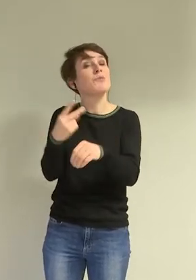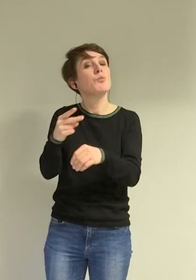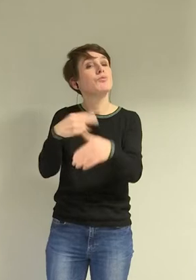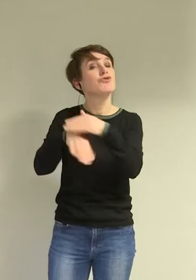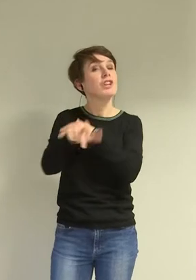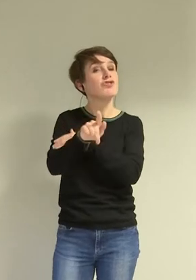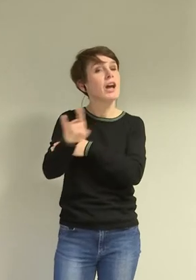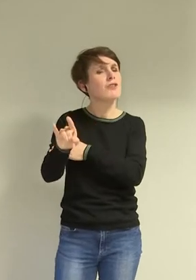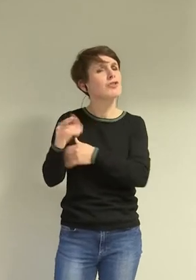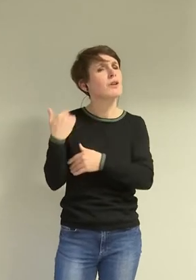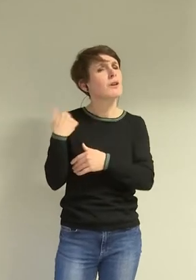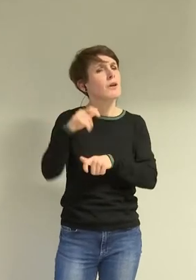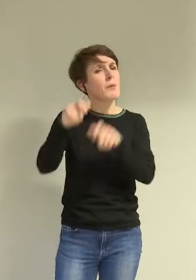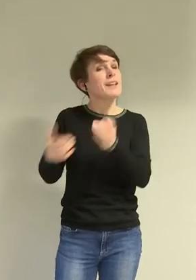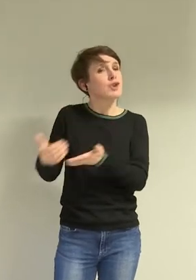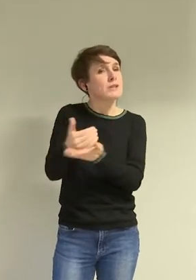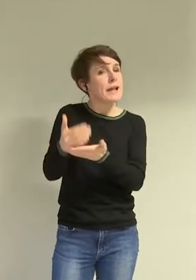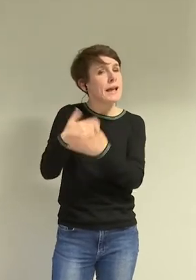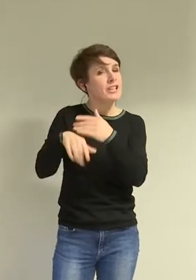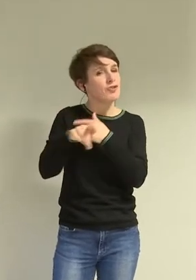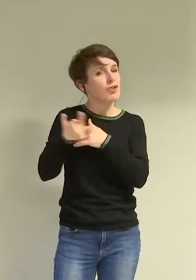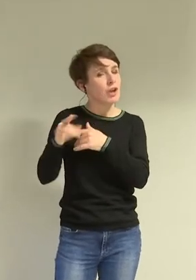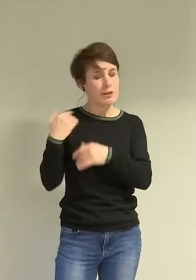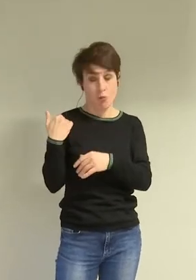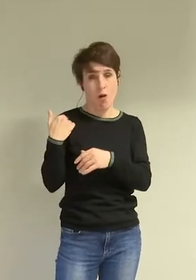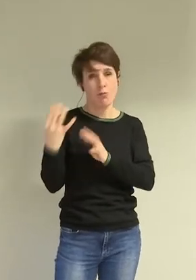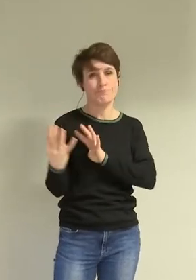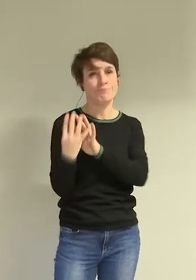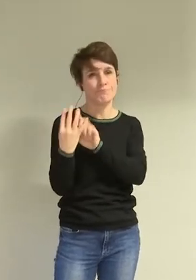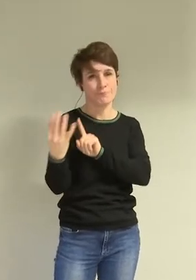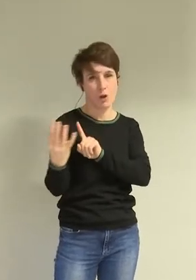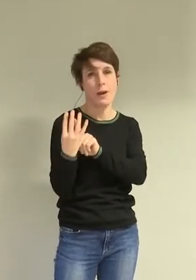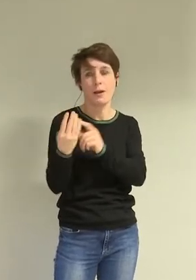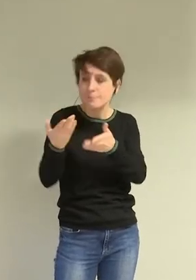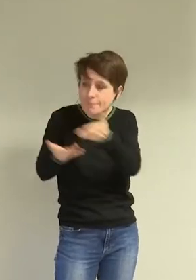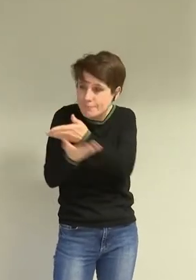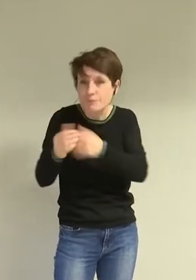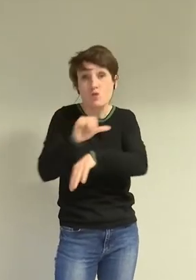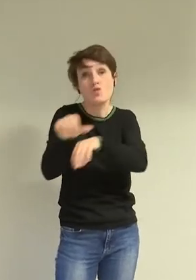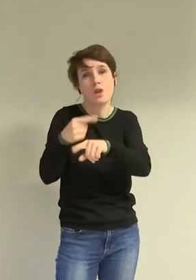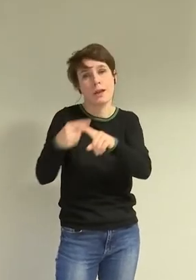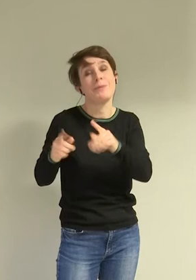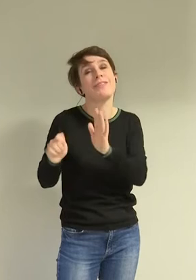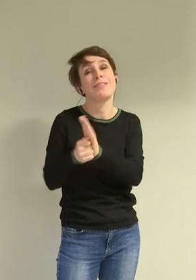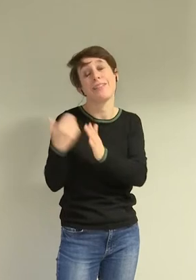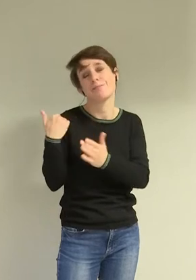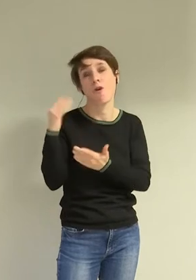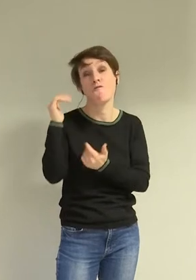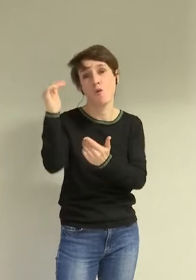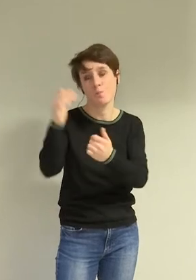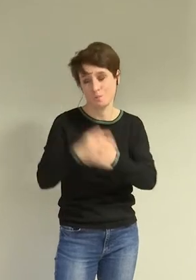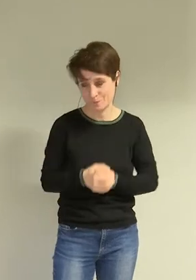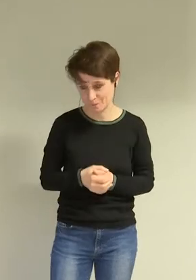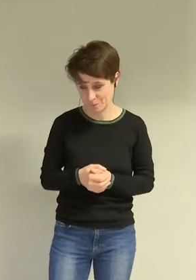les salariés pendant une heure et demie à l'occasion des voeux les polémiques qui ont